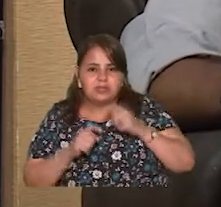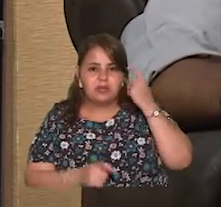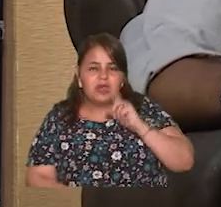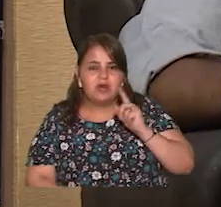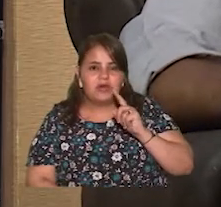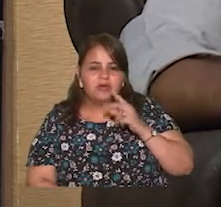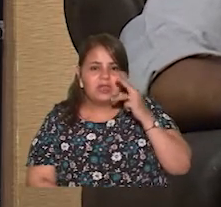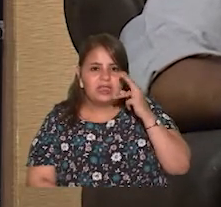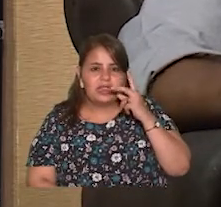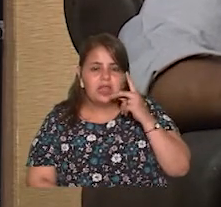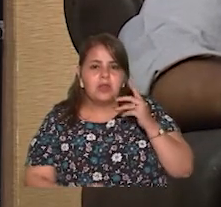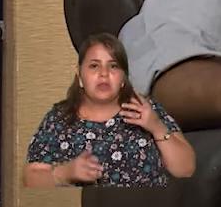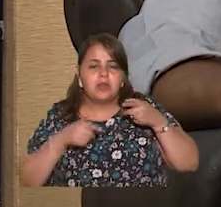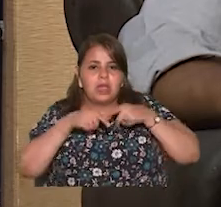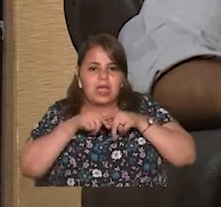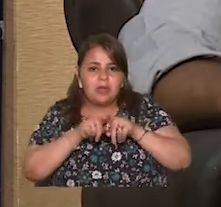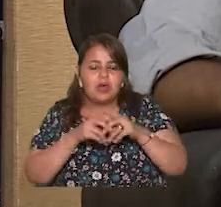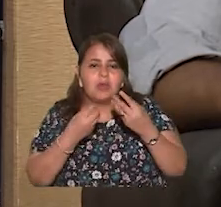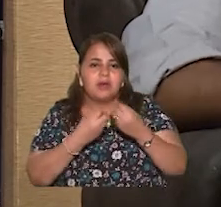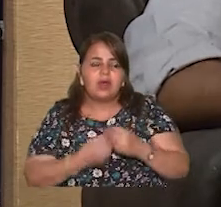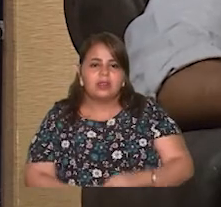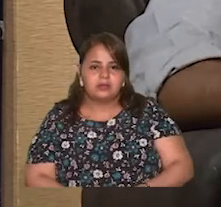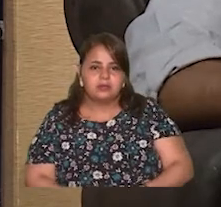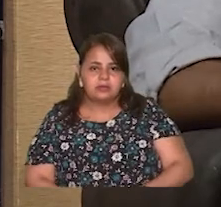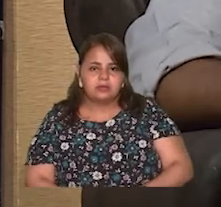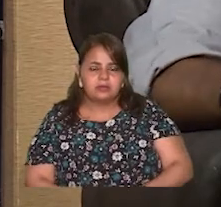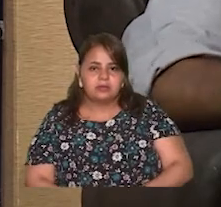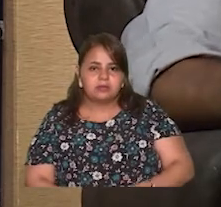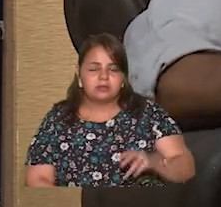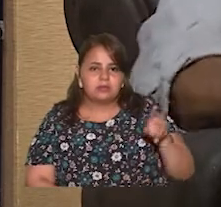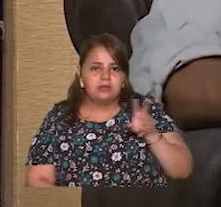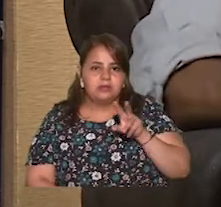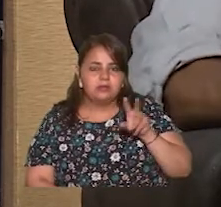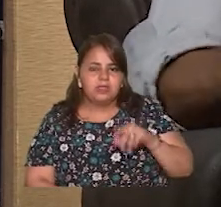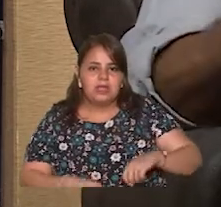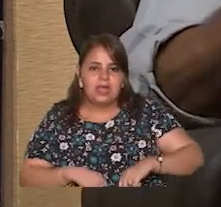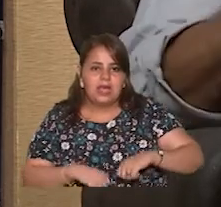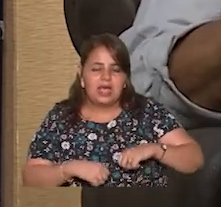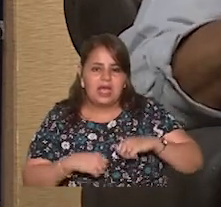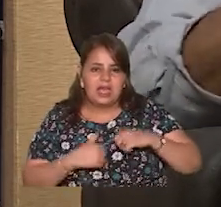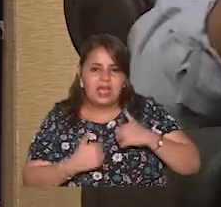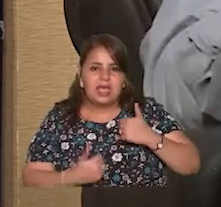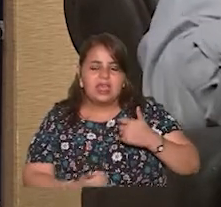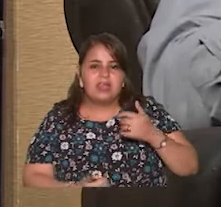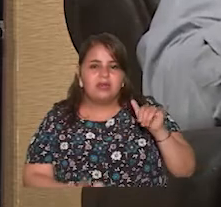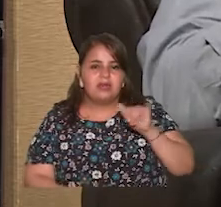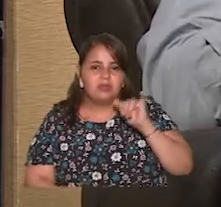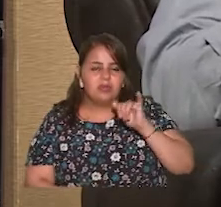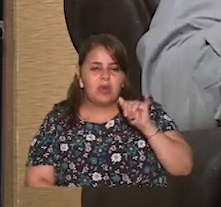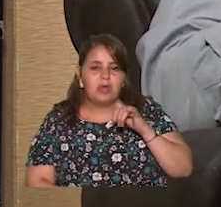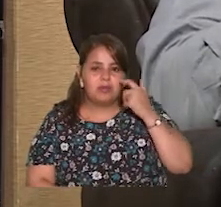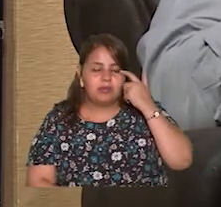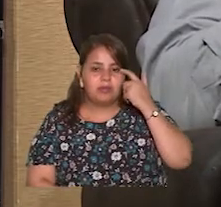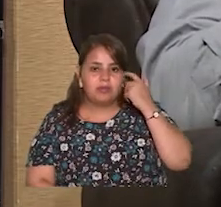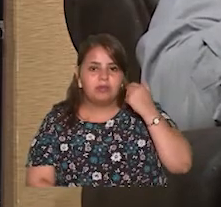مكملين لبعض. وأعتقد أنه حياة البذل ما بتبانش غير لما الولاد يشوفوا أن